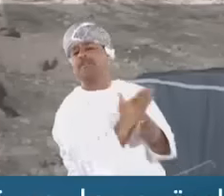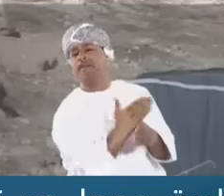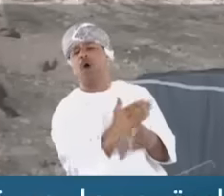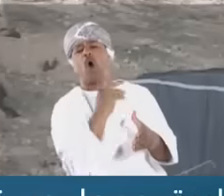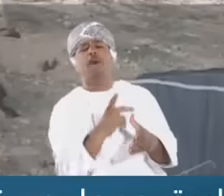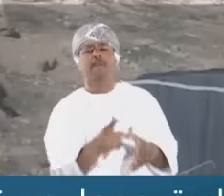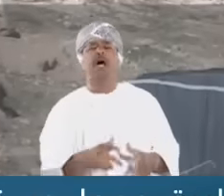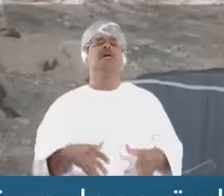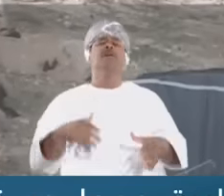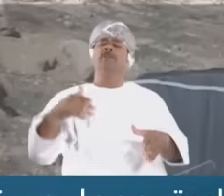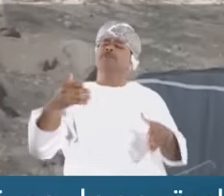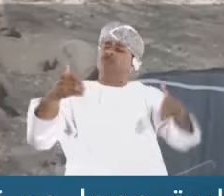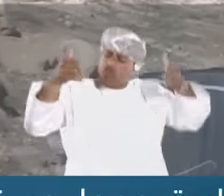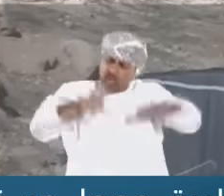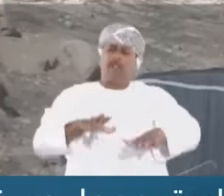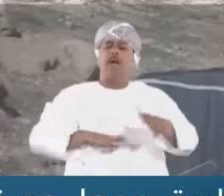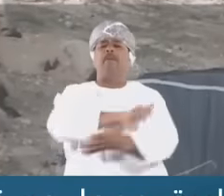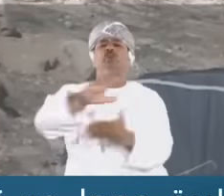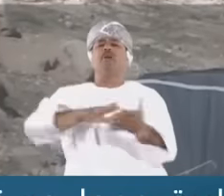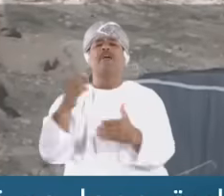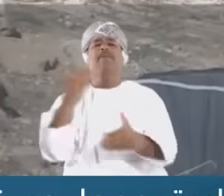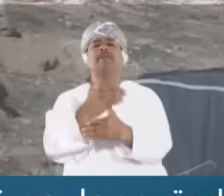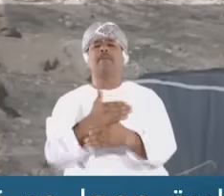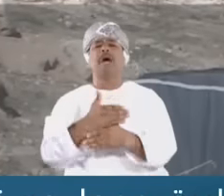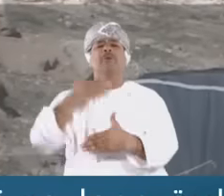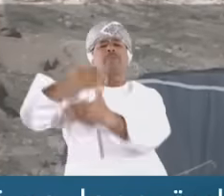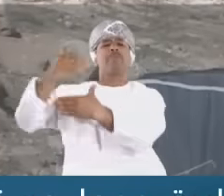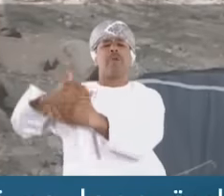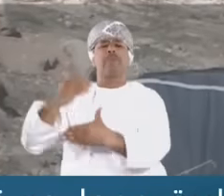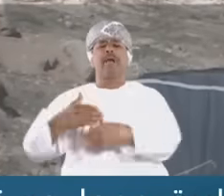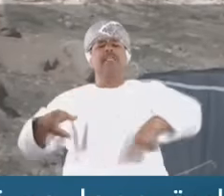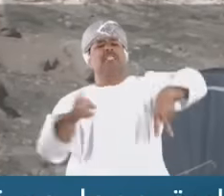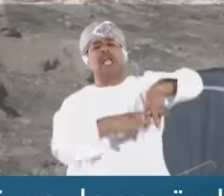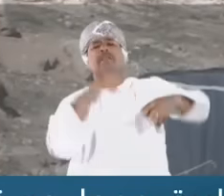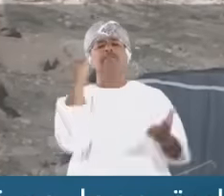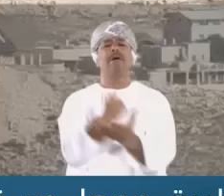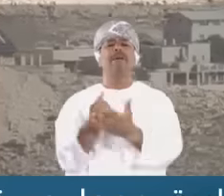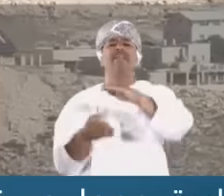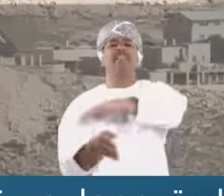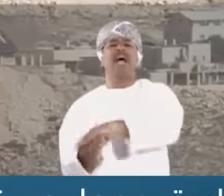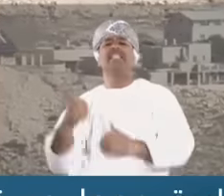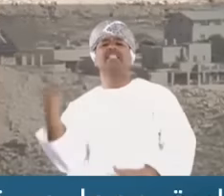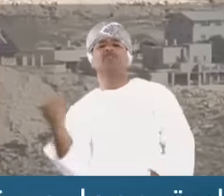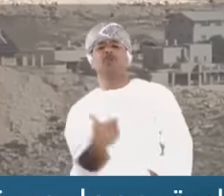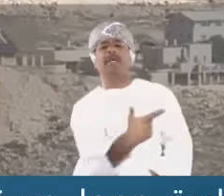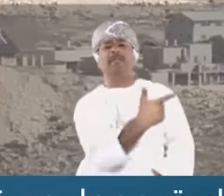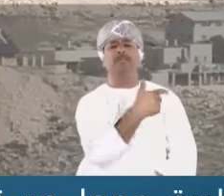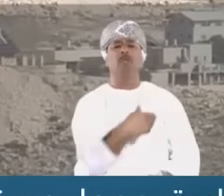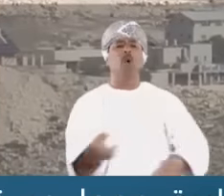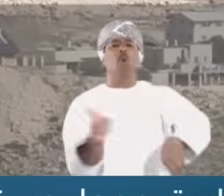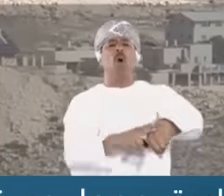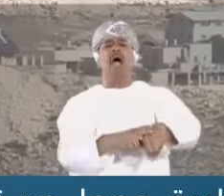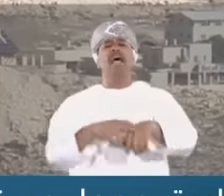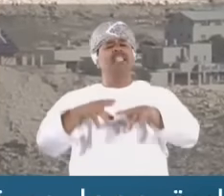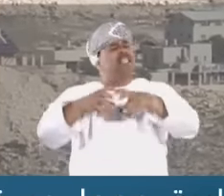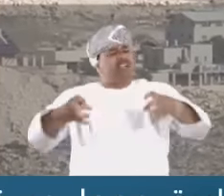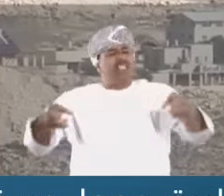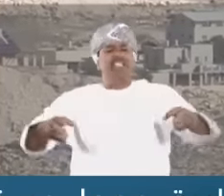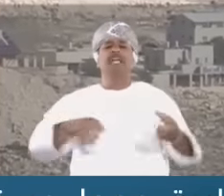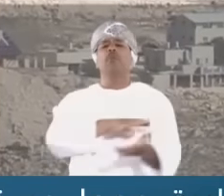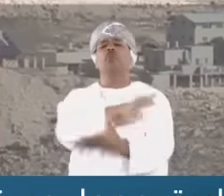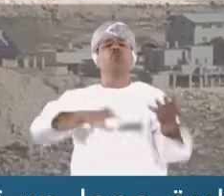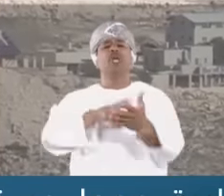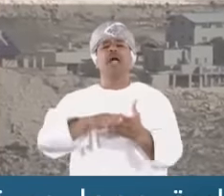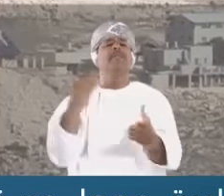يعمق الخلاف بين الجانبين بسبب البناء الاستيطاني الإسرائيلي في الضفة الغربية. وتعود تفاصيل الحادثة